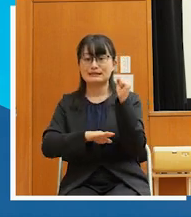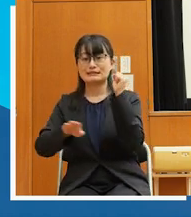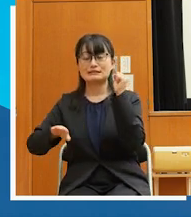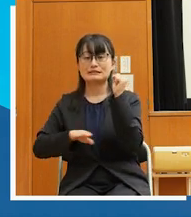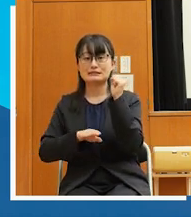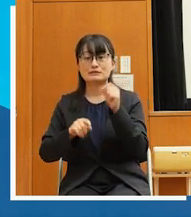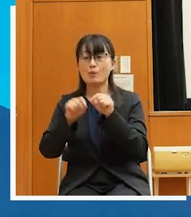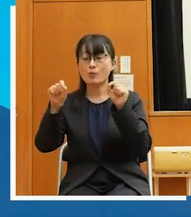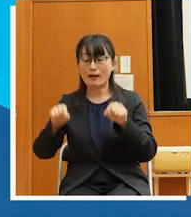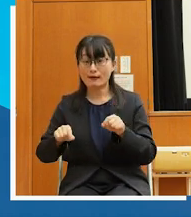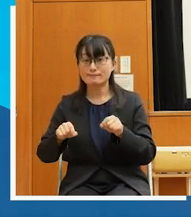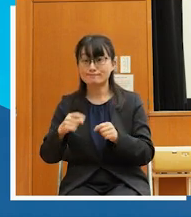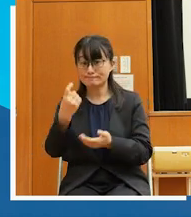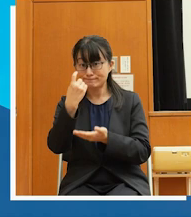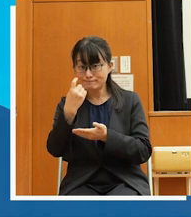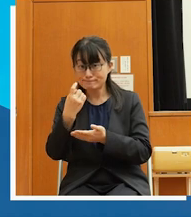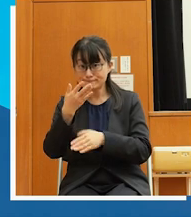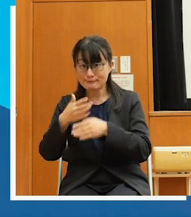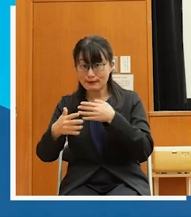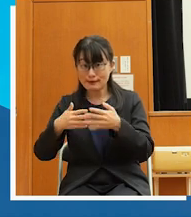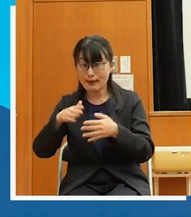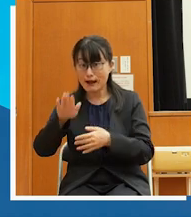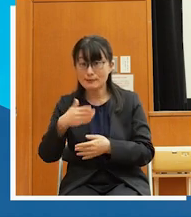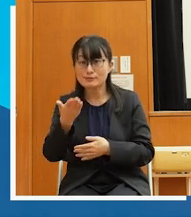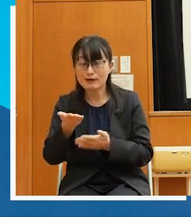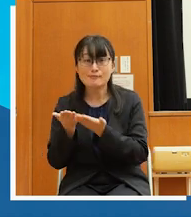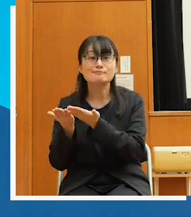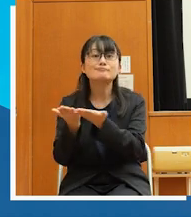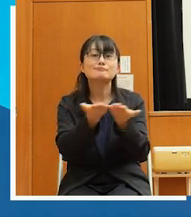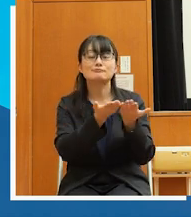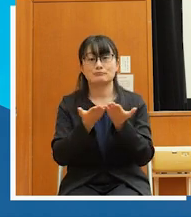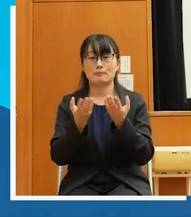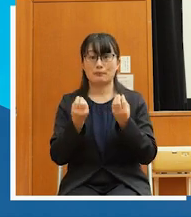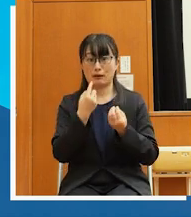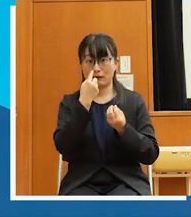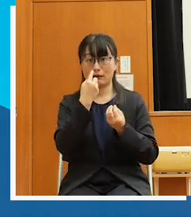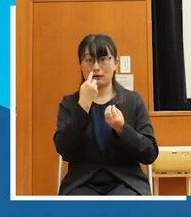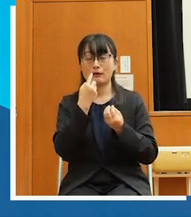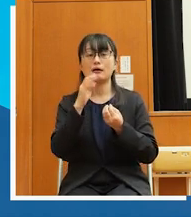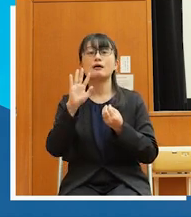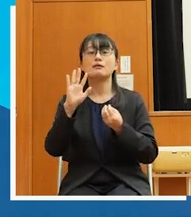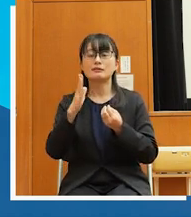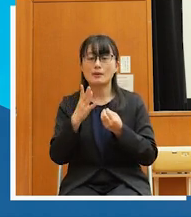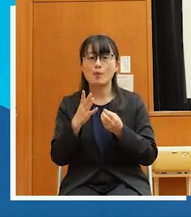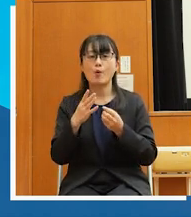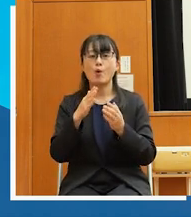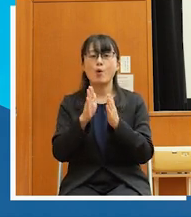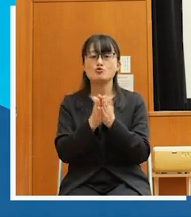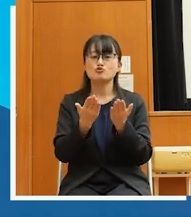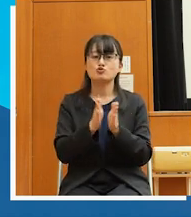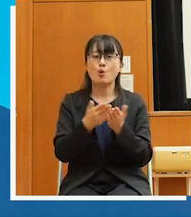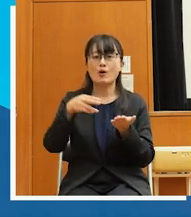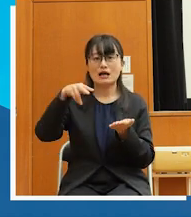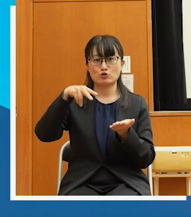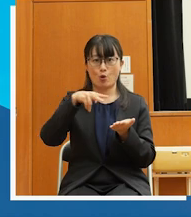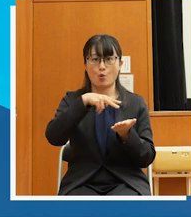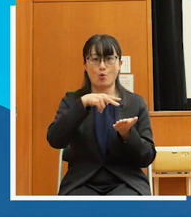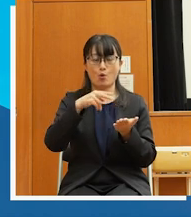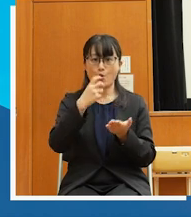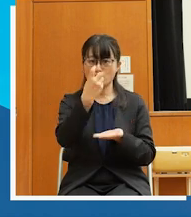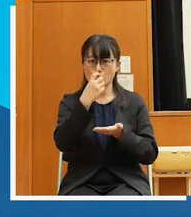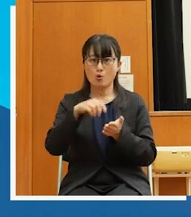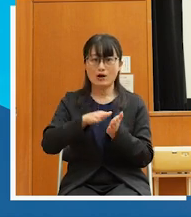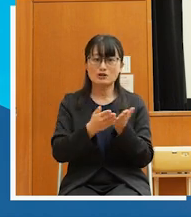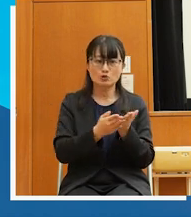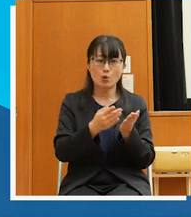聞くんですけどやっぱり教科書の1ページでしか習わないことがほとんどだと思います1ページにもしかもちょっとしか載ってなかったりだったりとか